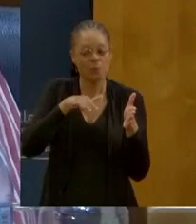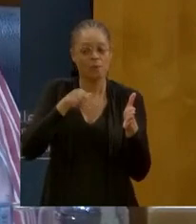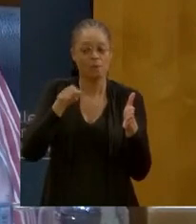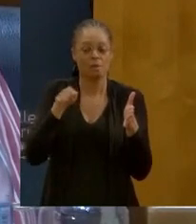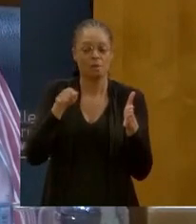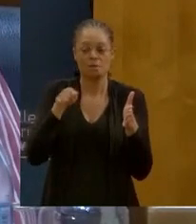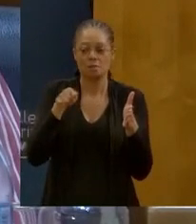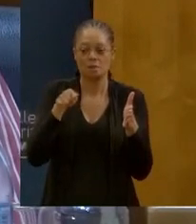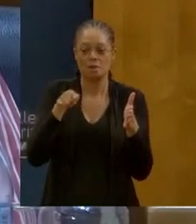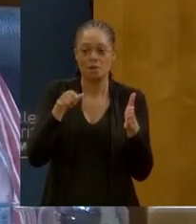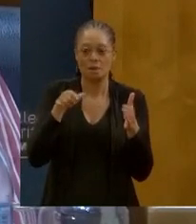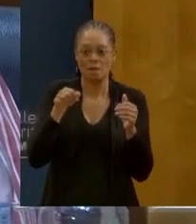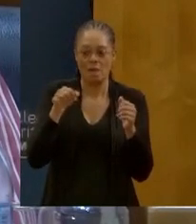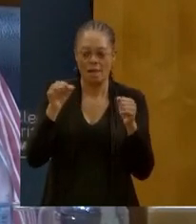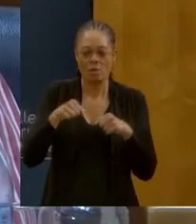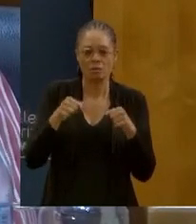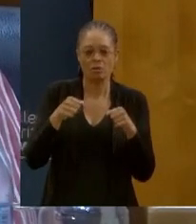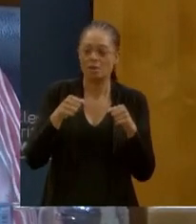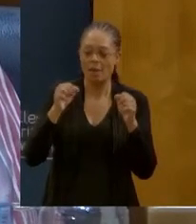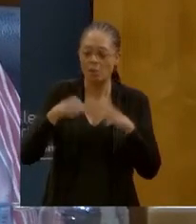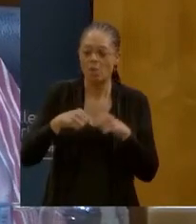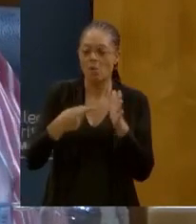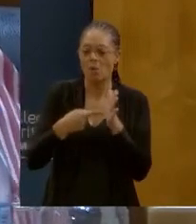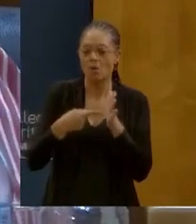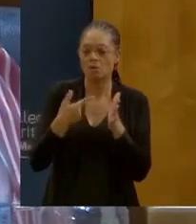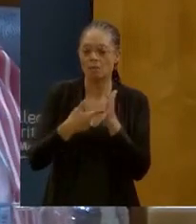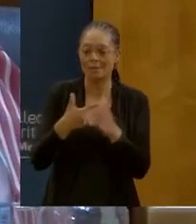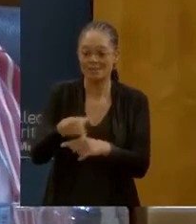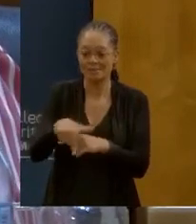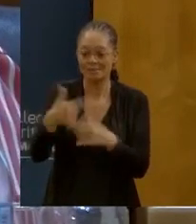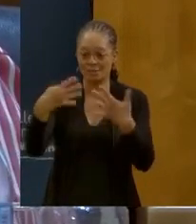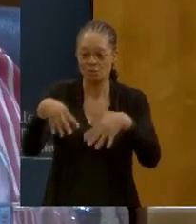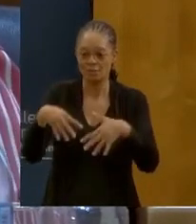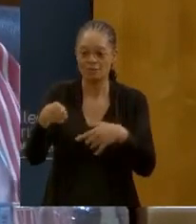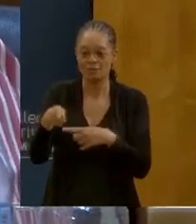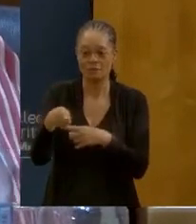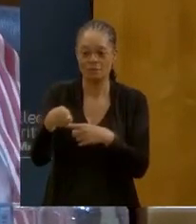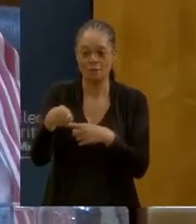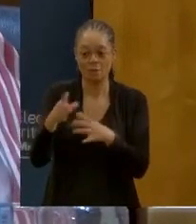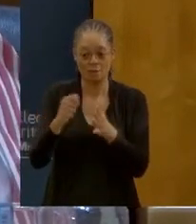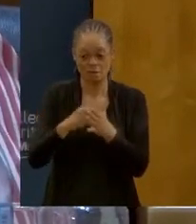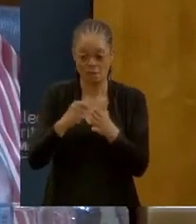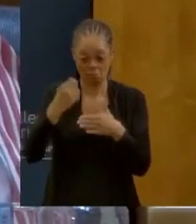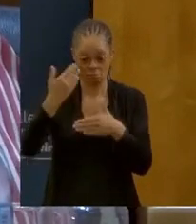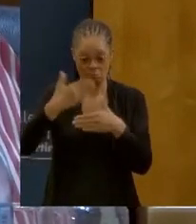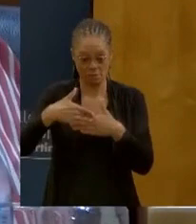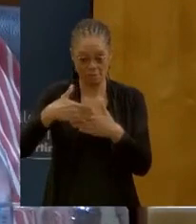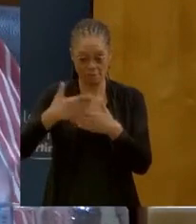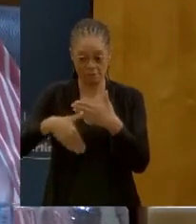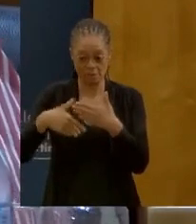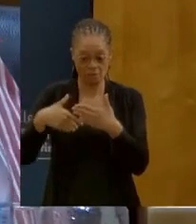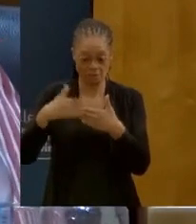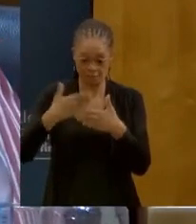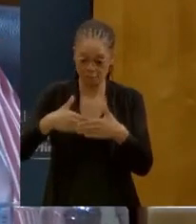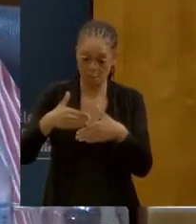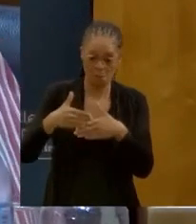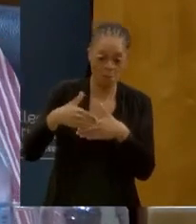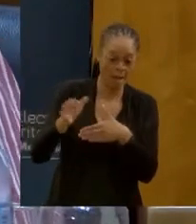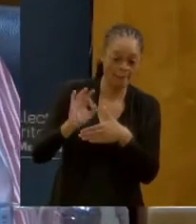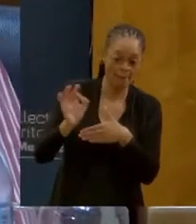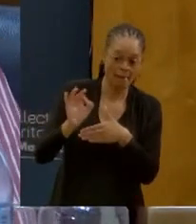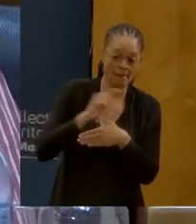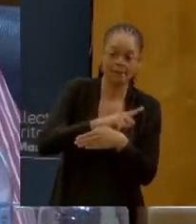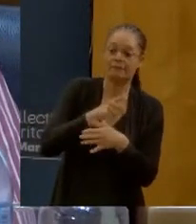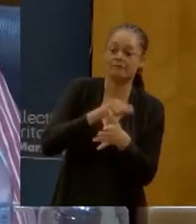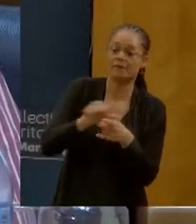passé, si j'ai bien entendu, en 2019, était échu au moment où on lui notifie le marché. On n'avait pas le droit de